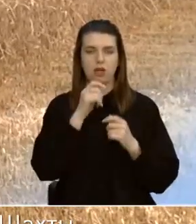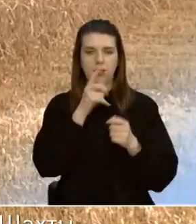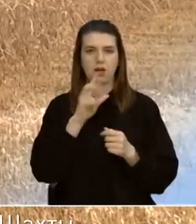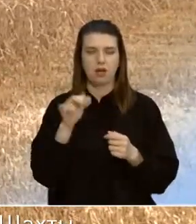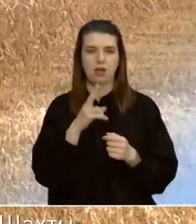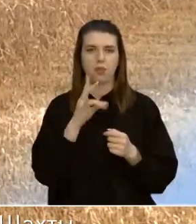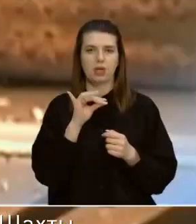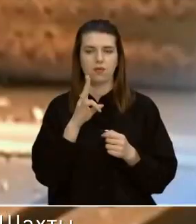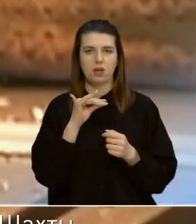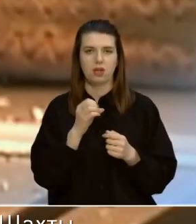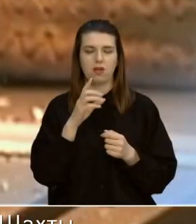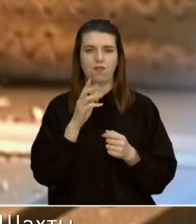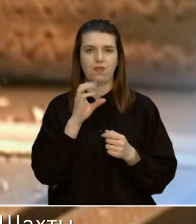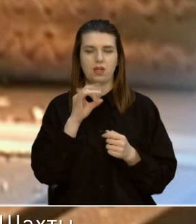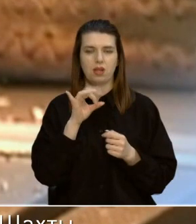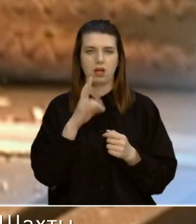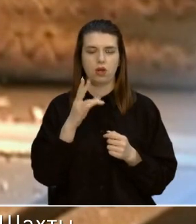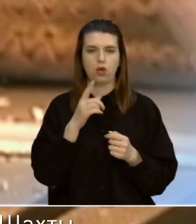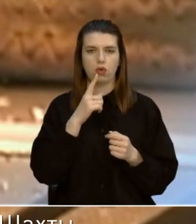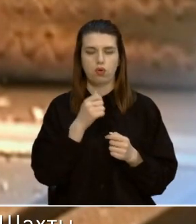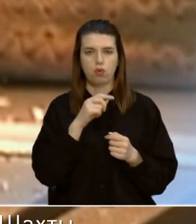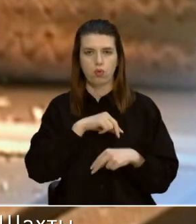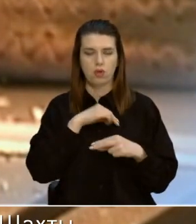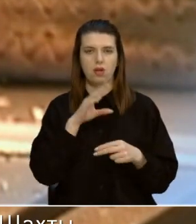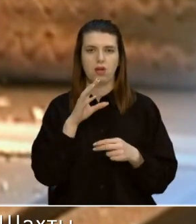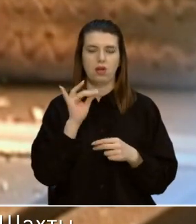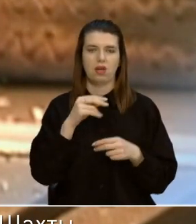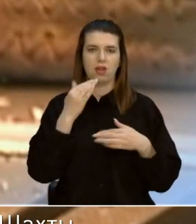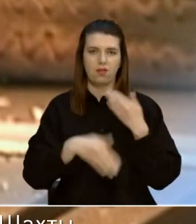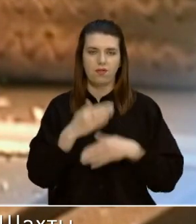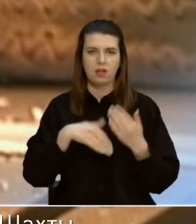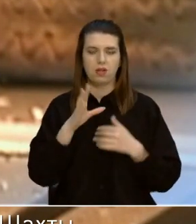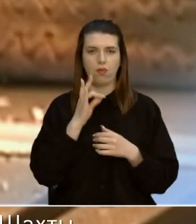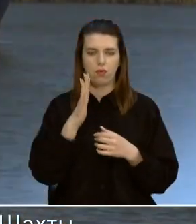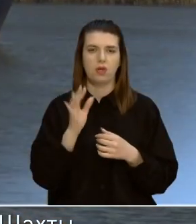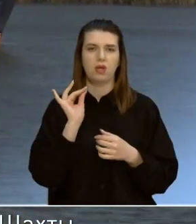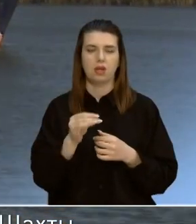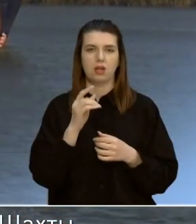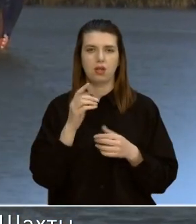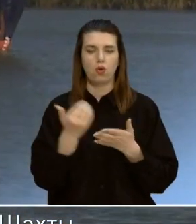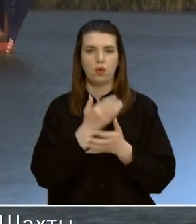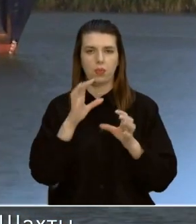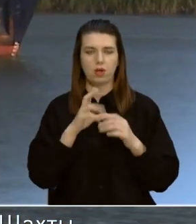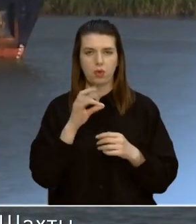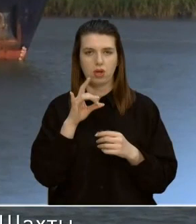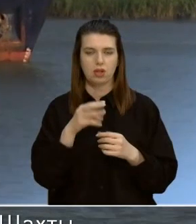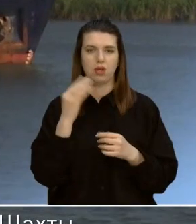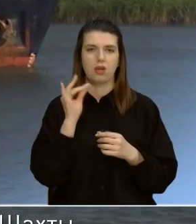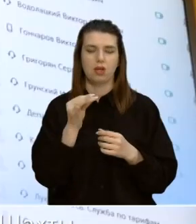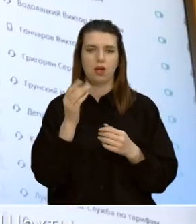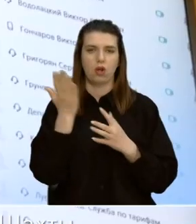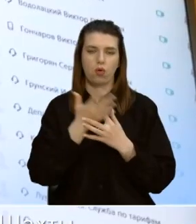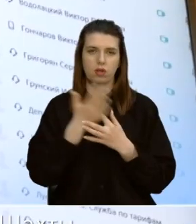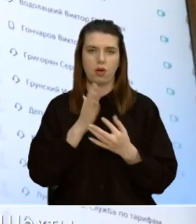дающих право присвоения звания ветеран труда. В области культуры ветеранам и инвалидам Великой Отечественной войны новый законопроект даст право бесплатного